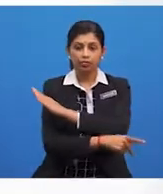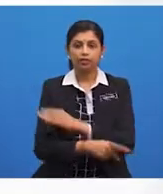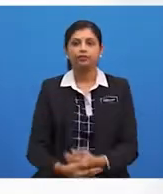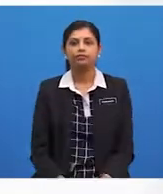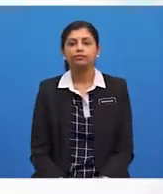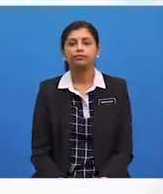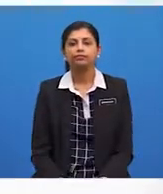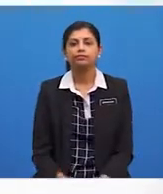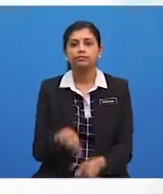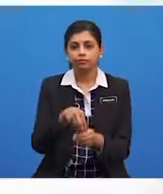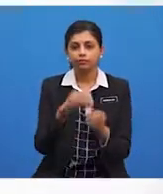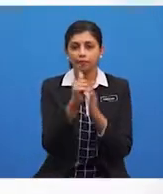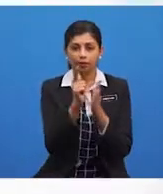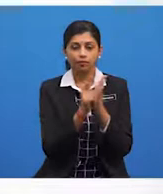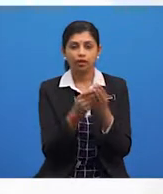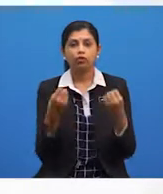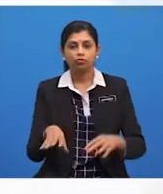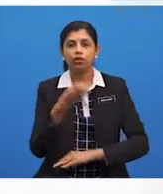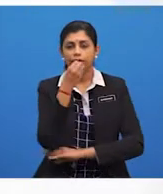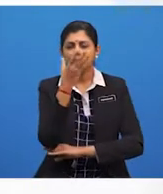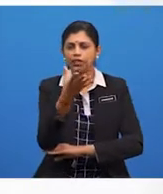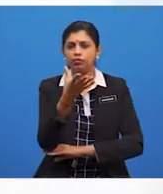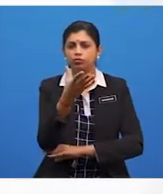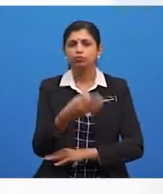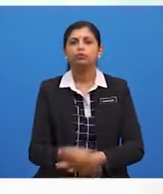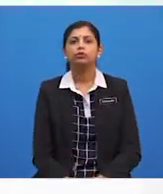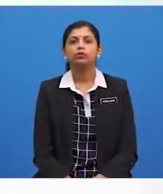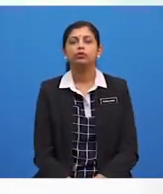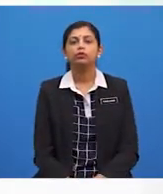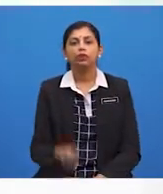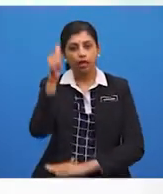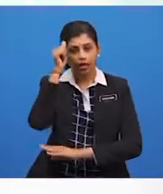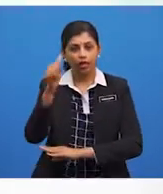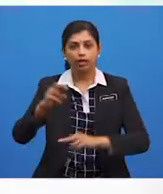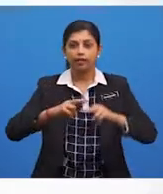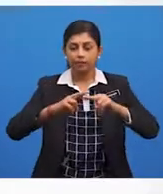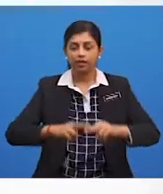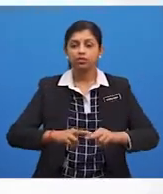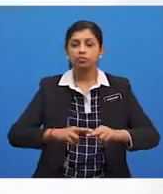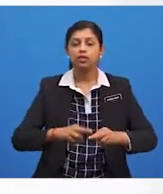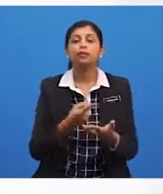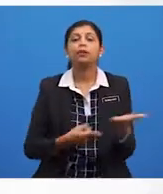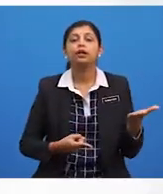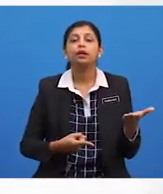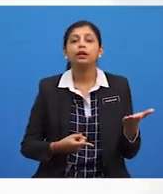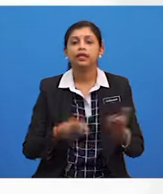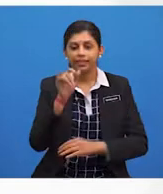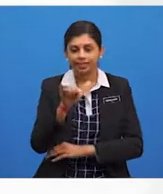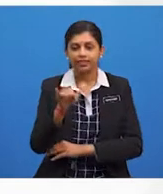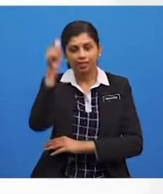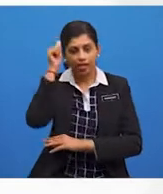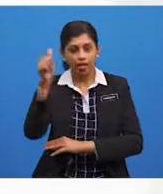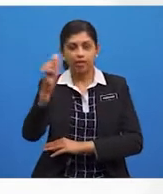Dalam perlembagaan, sudah dinyatakan dengan jelas bahawa agama Islam adalah agama rasmi